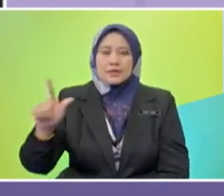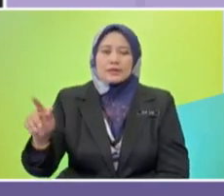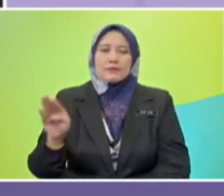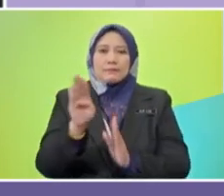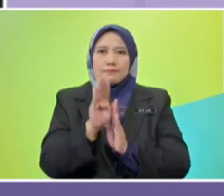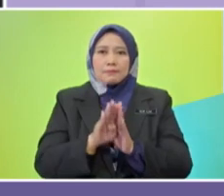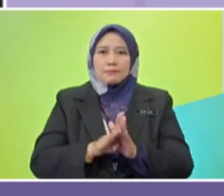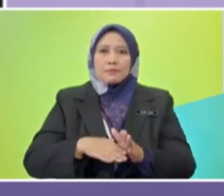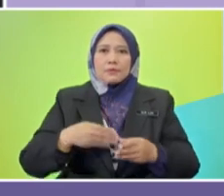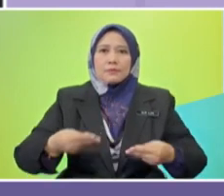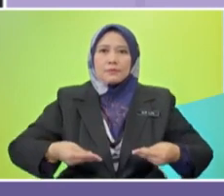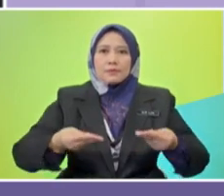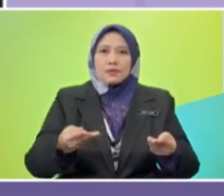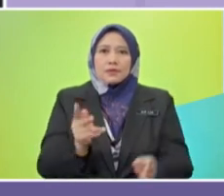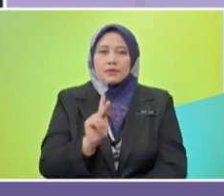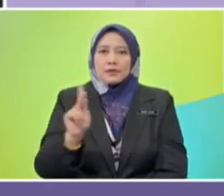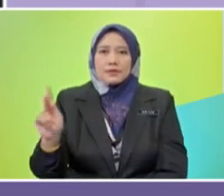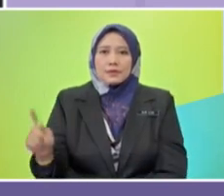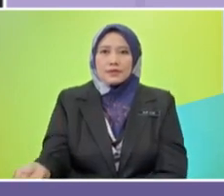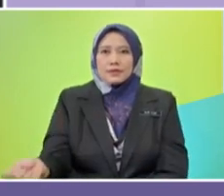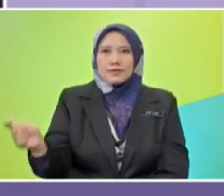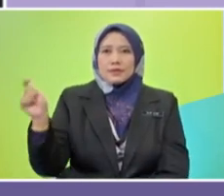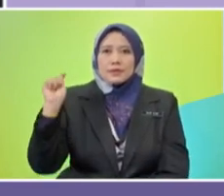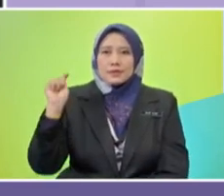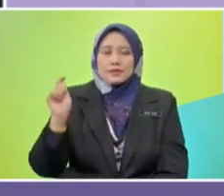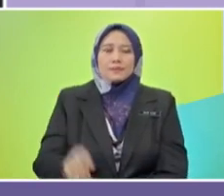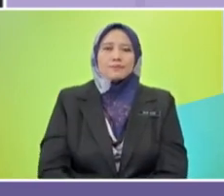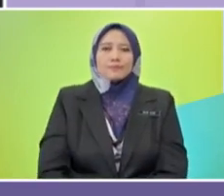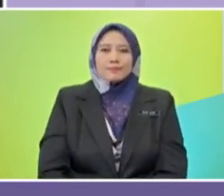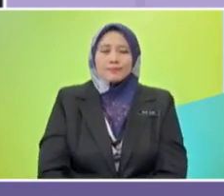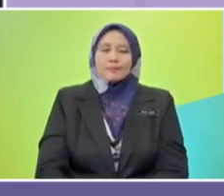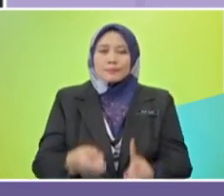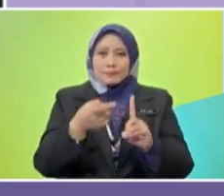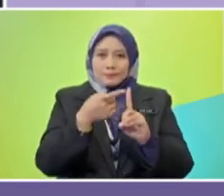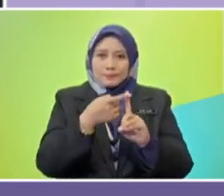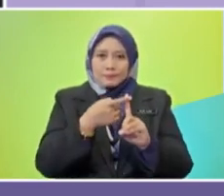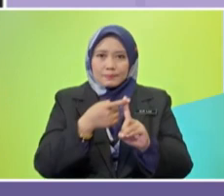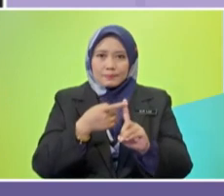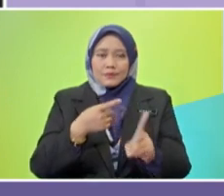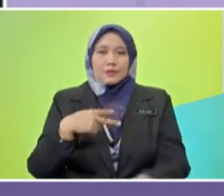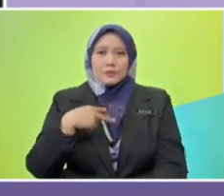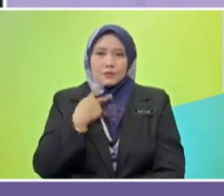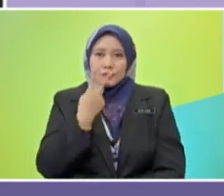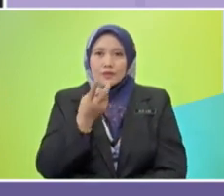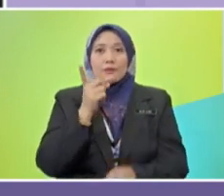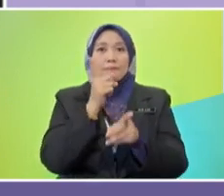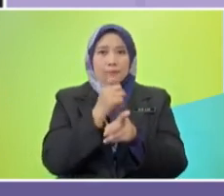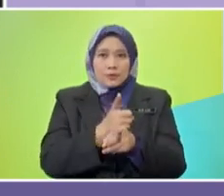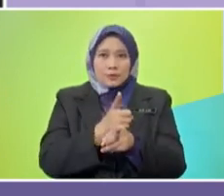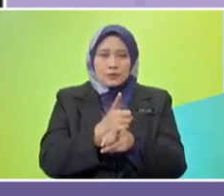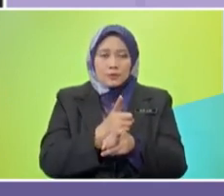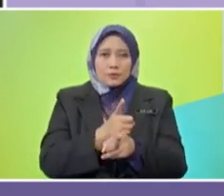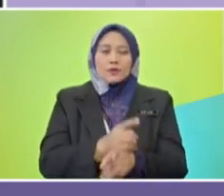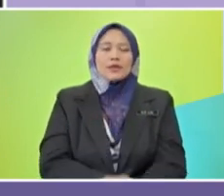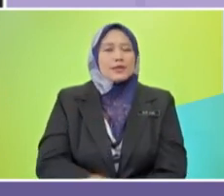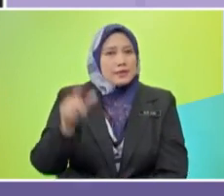ialah membekalkan tenaga. Baiklah, dari segi lisannya, ayatnya betul, Fizi. Tapi cikgu nak lihat dulu tulisan.